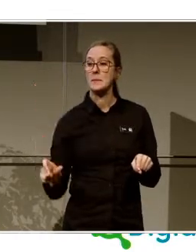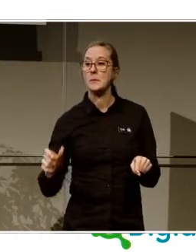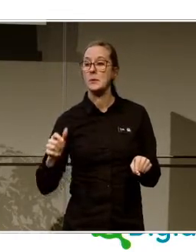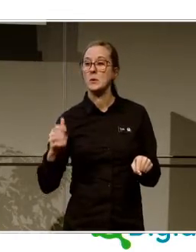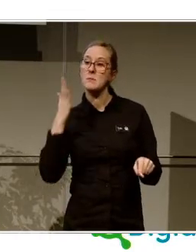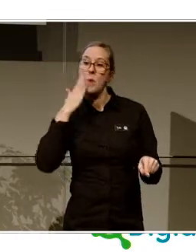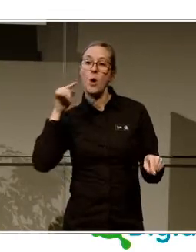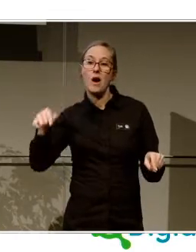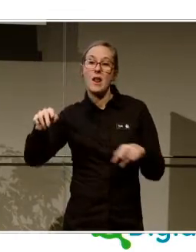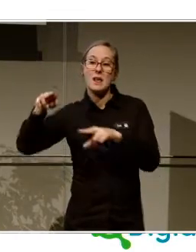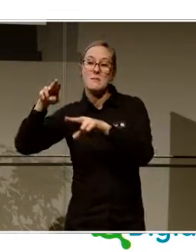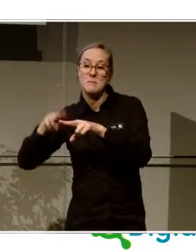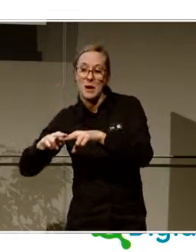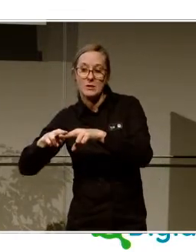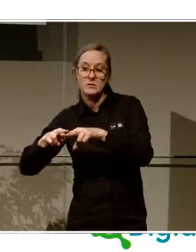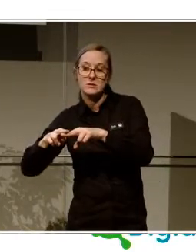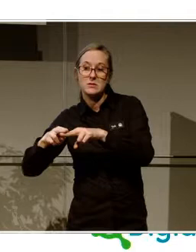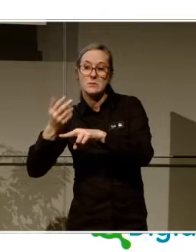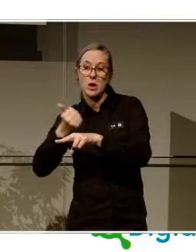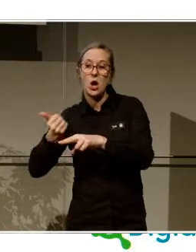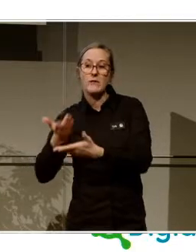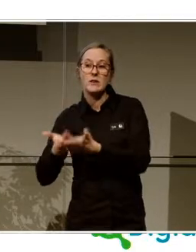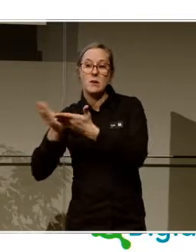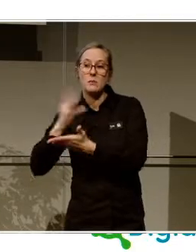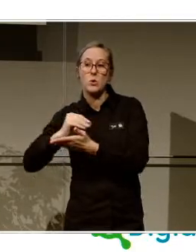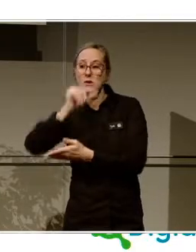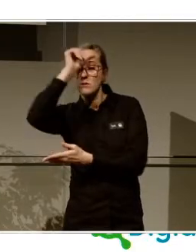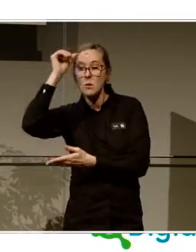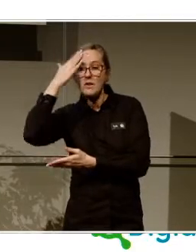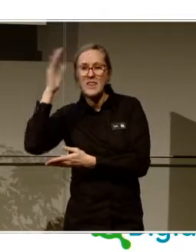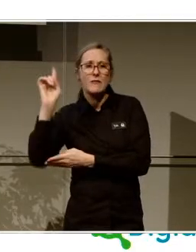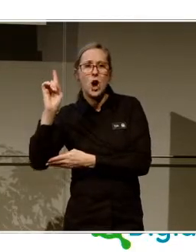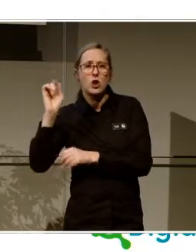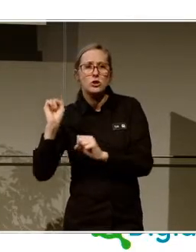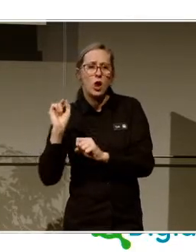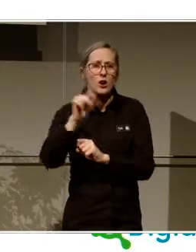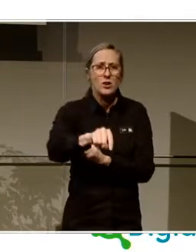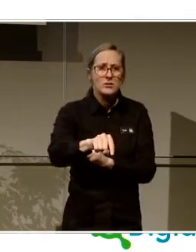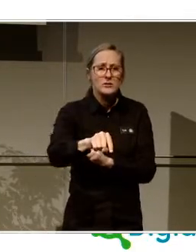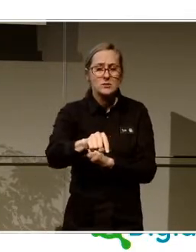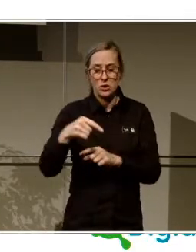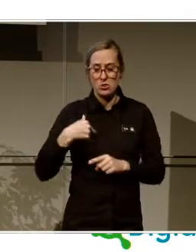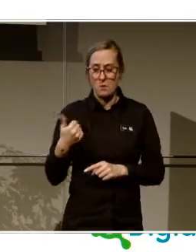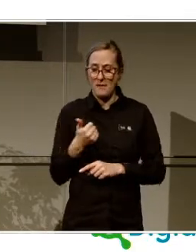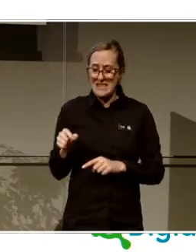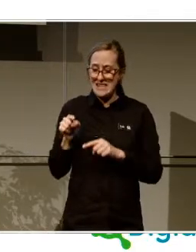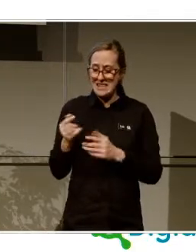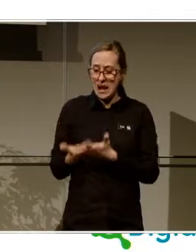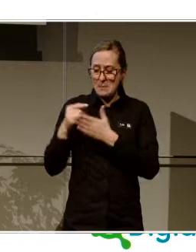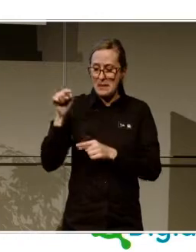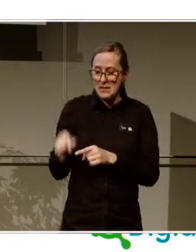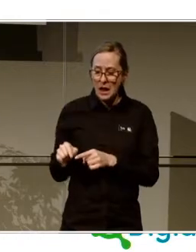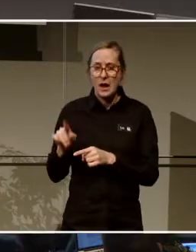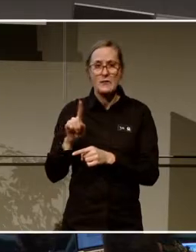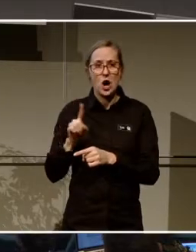bor någonstans och vill ha hjälp. Och veta, vart ska jag gå? Jag vill ha hjälp med det här, var kan jag gå? Det är inte ens alla som vet att de